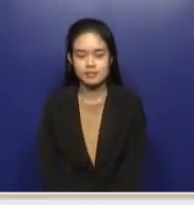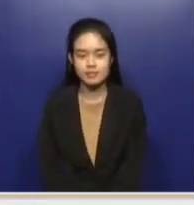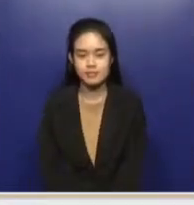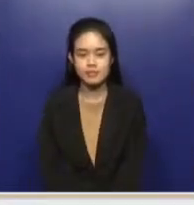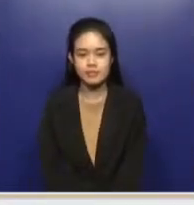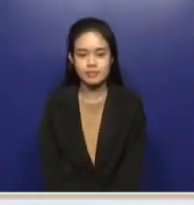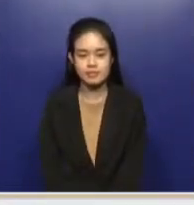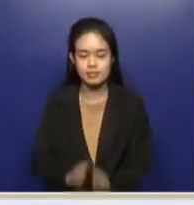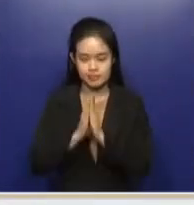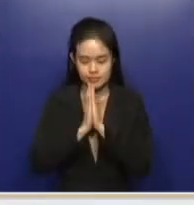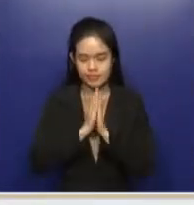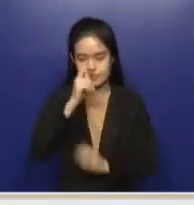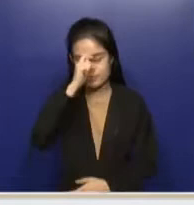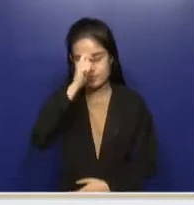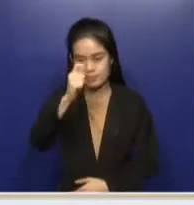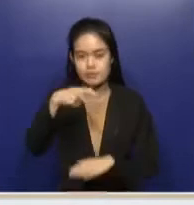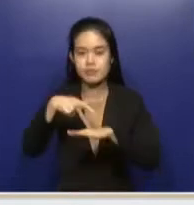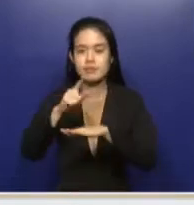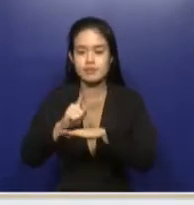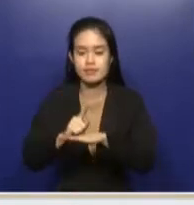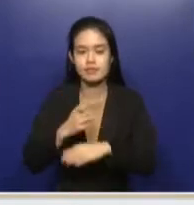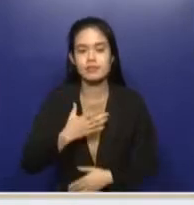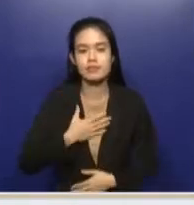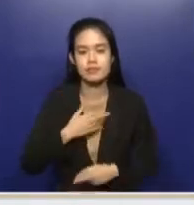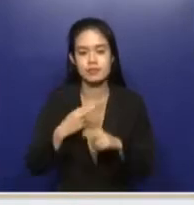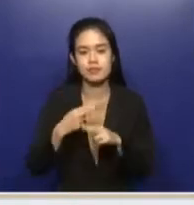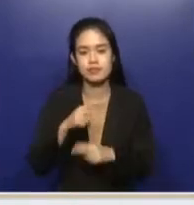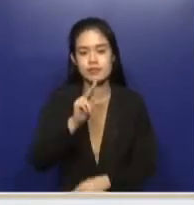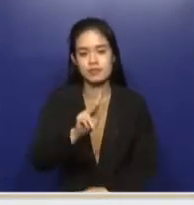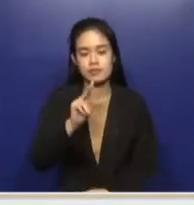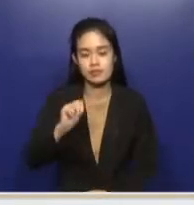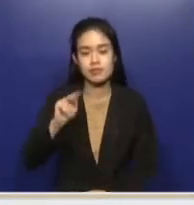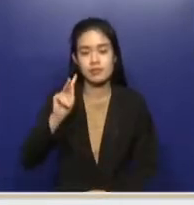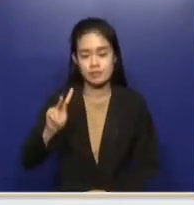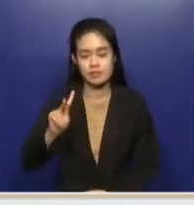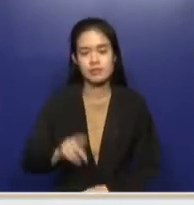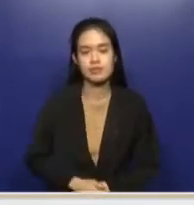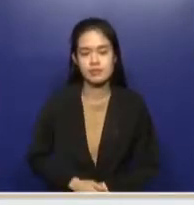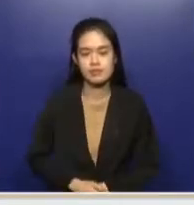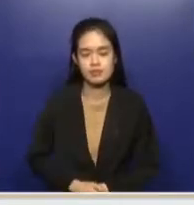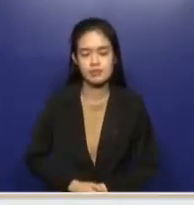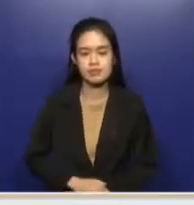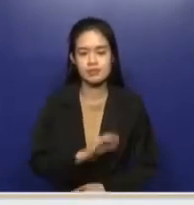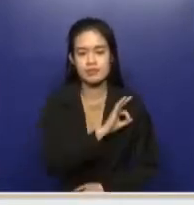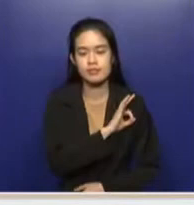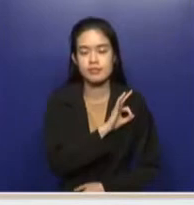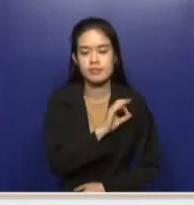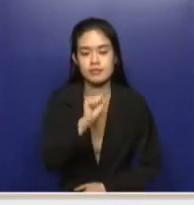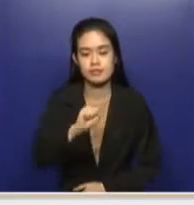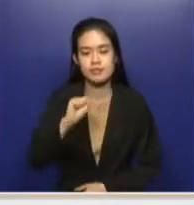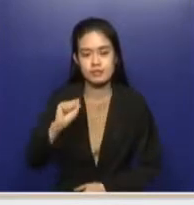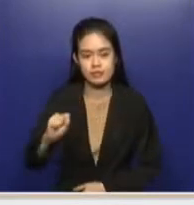ครับเรียนท่านประธานสภาที่เคารพผมกนกวงตระงานสมาชิกสภาผู้แทนราษฎรบัญชีรายชื่อพรรคประชาธิปั